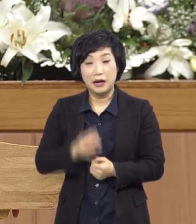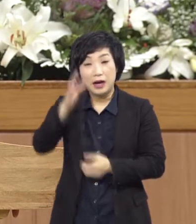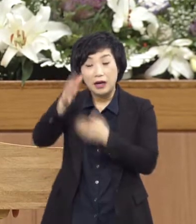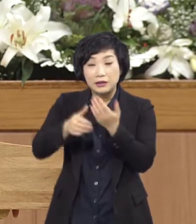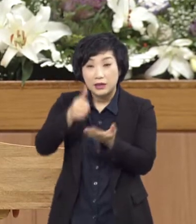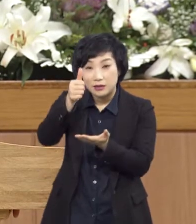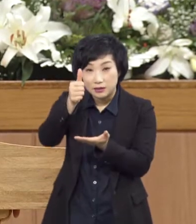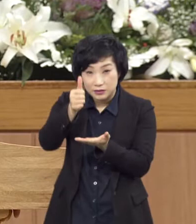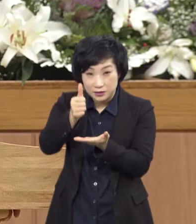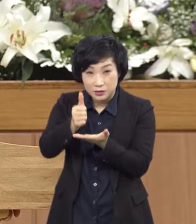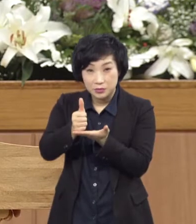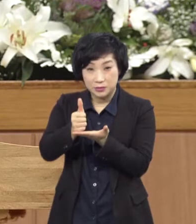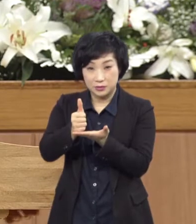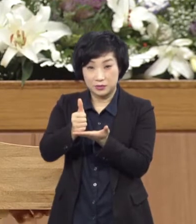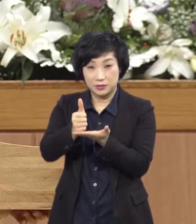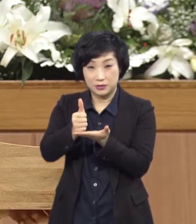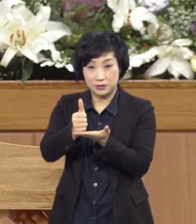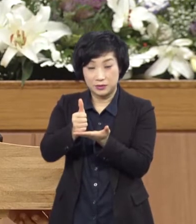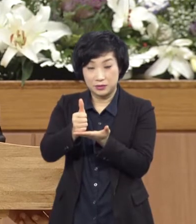하나님은